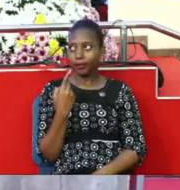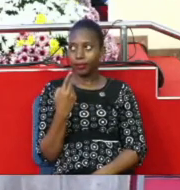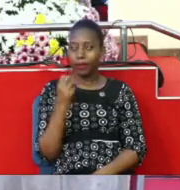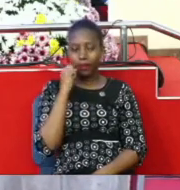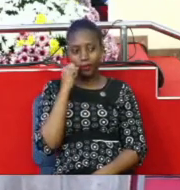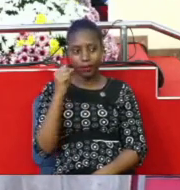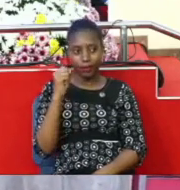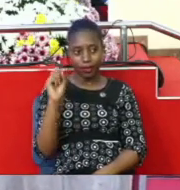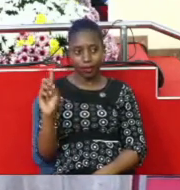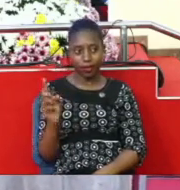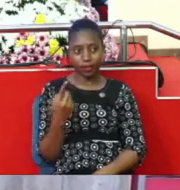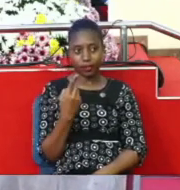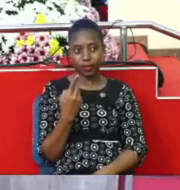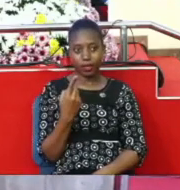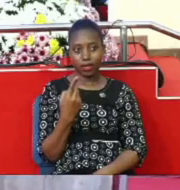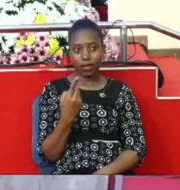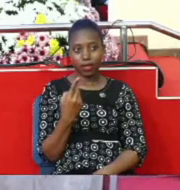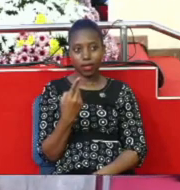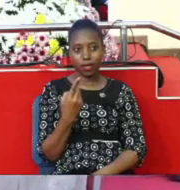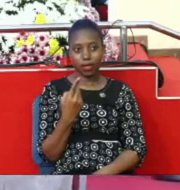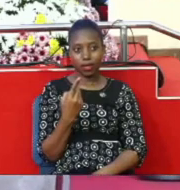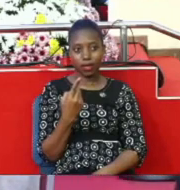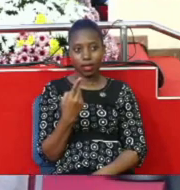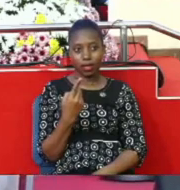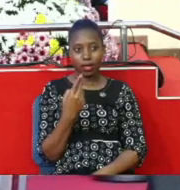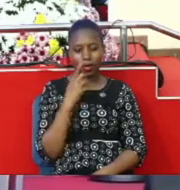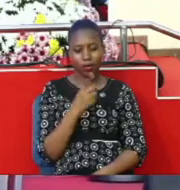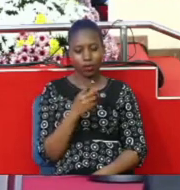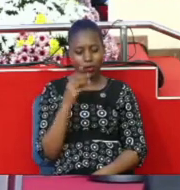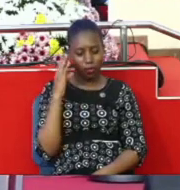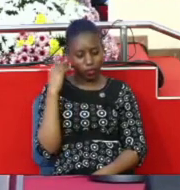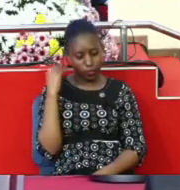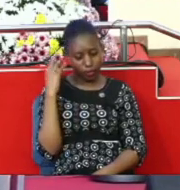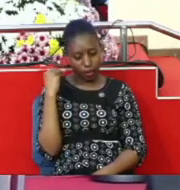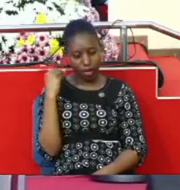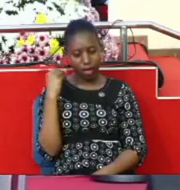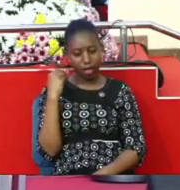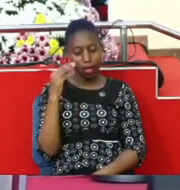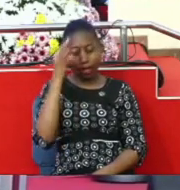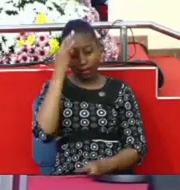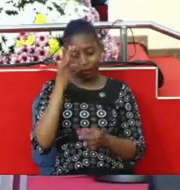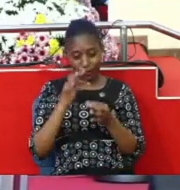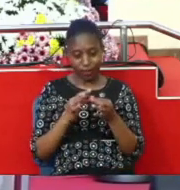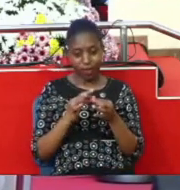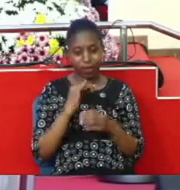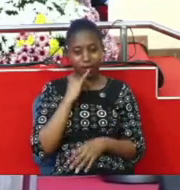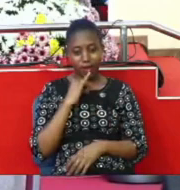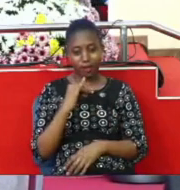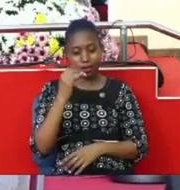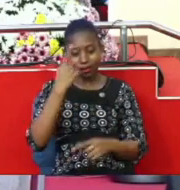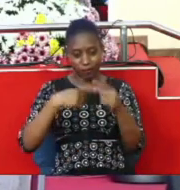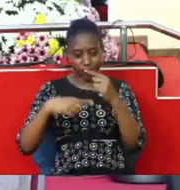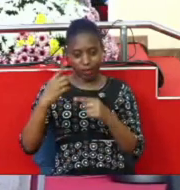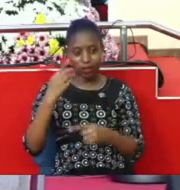1,500. Na umesikia, faith is your victory. Baba ushidi. Even over that one. Can I pray